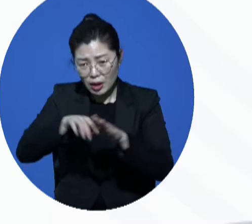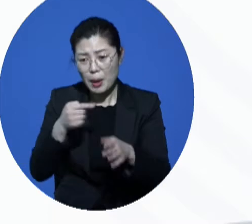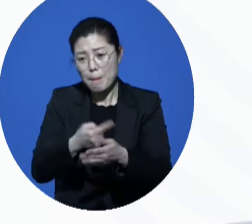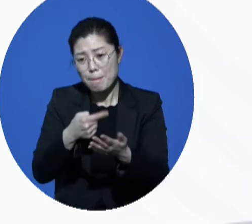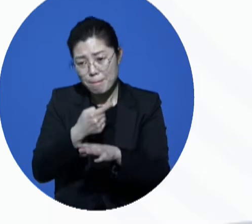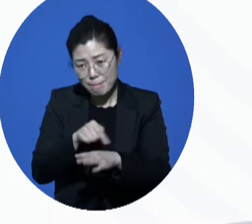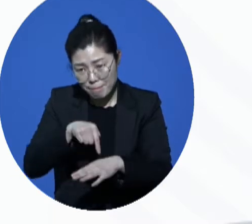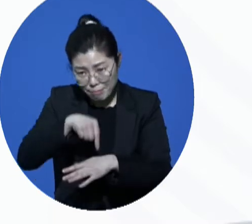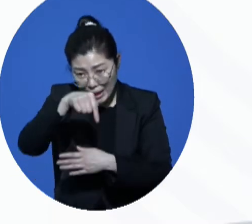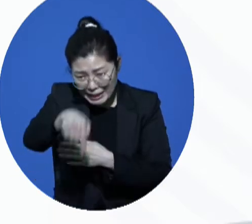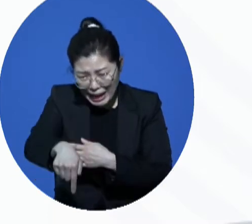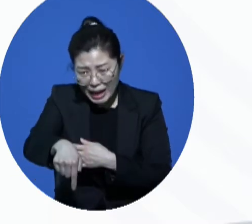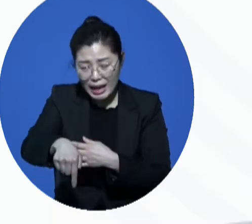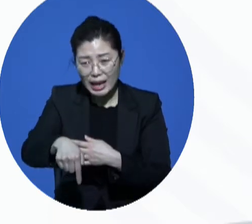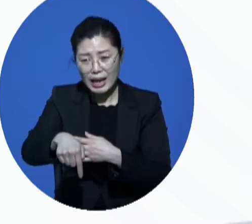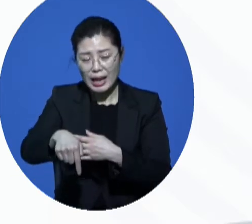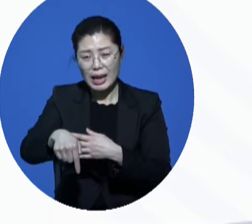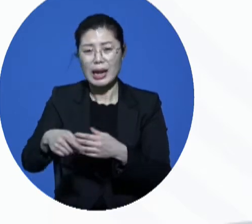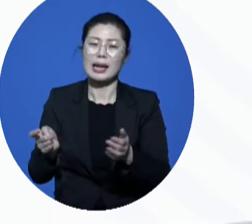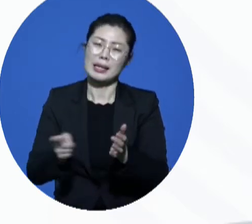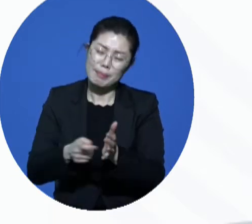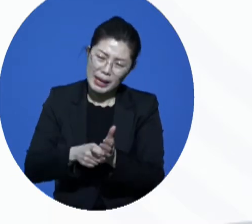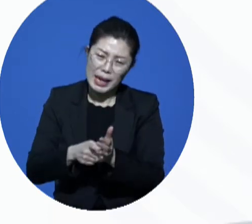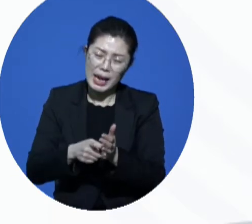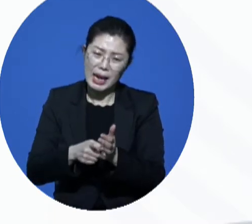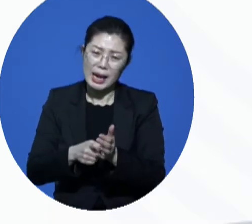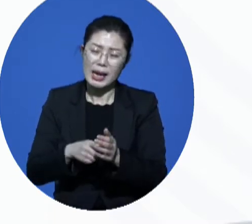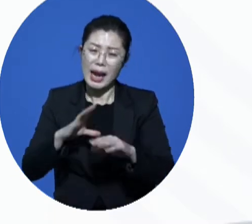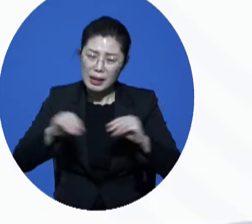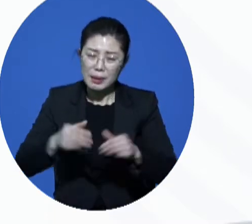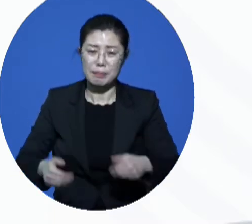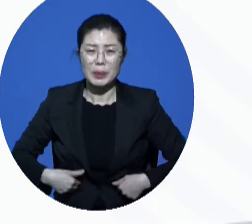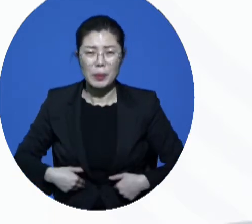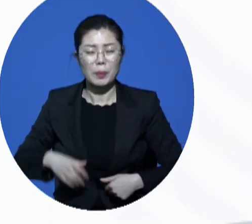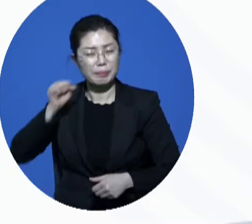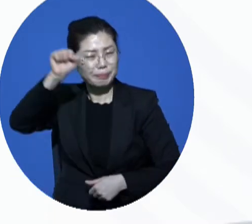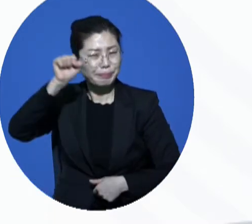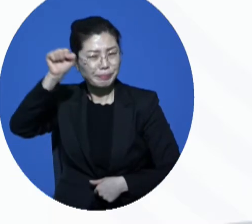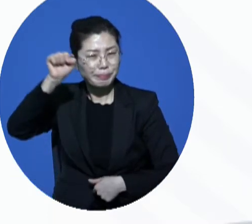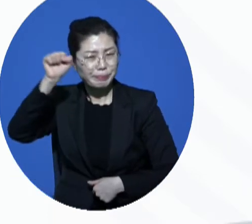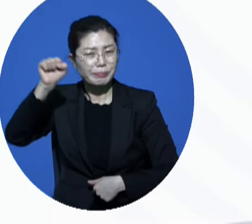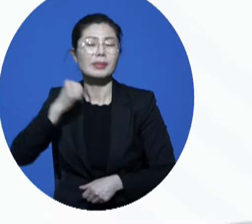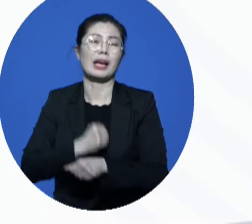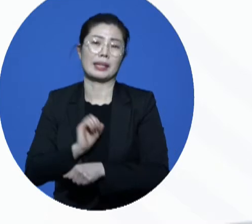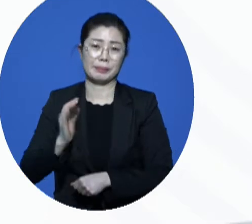나오게 하는 긴급 탈시설을 이행하라고 촉구하게 됩니다.